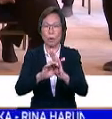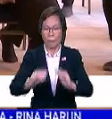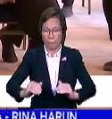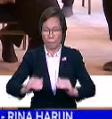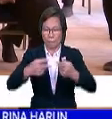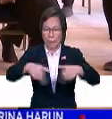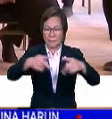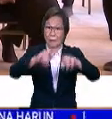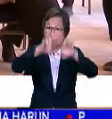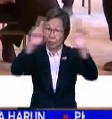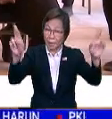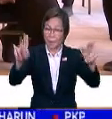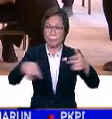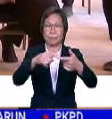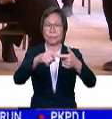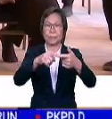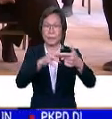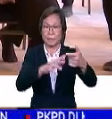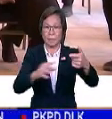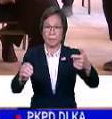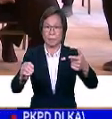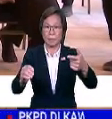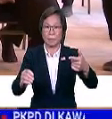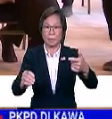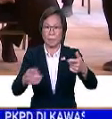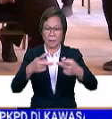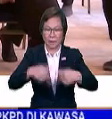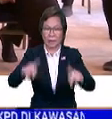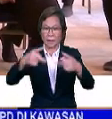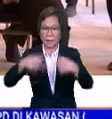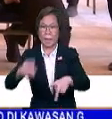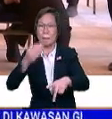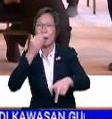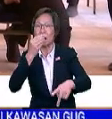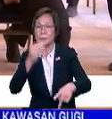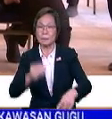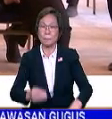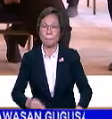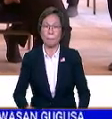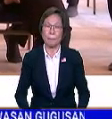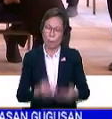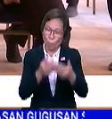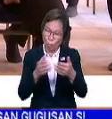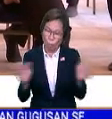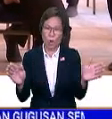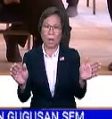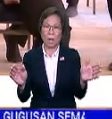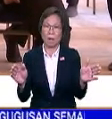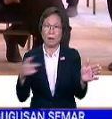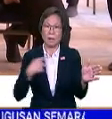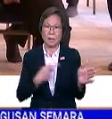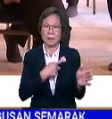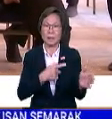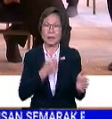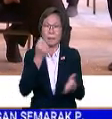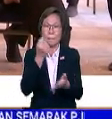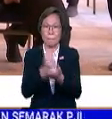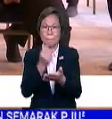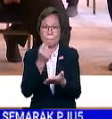raya dan juga kedai-kedai makanan, kita berkenakan